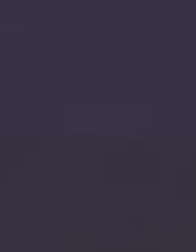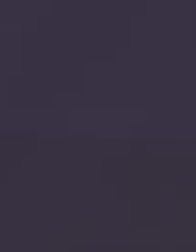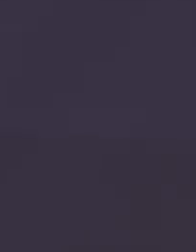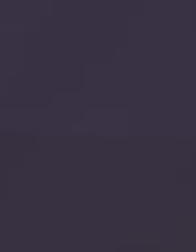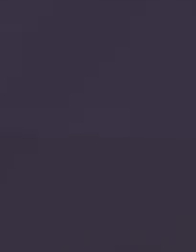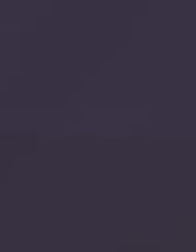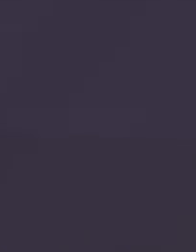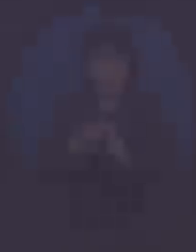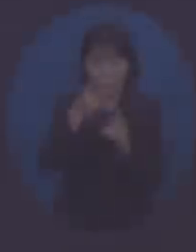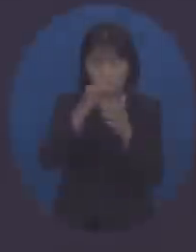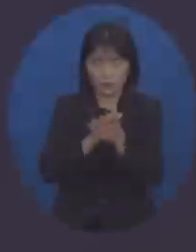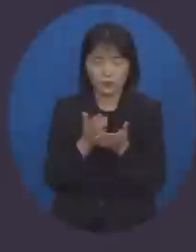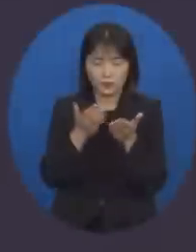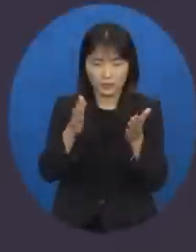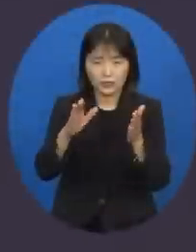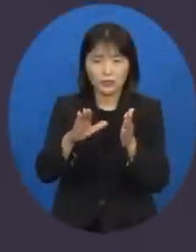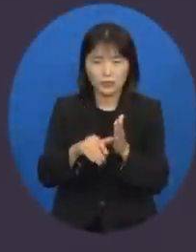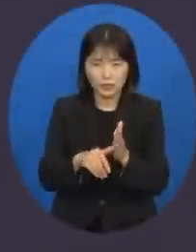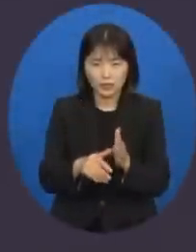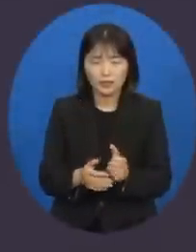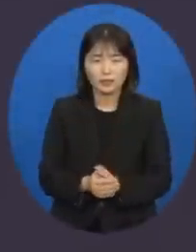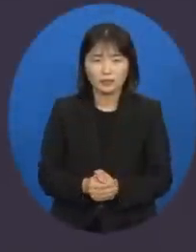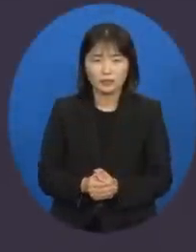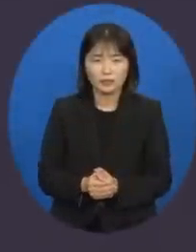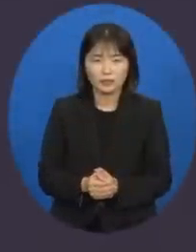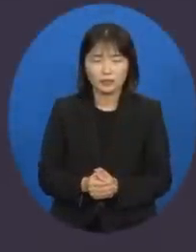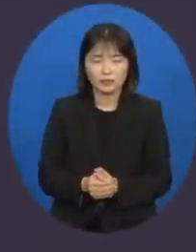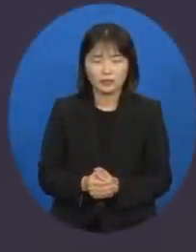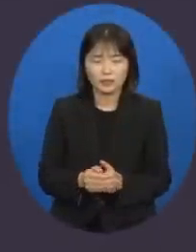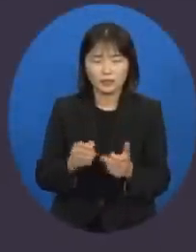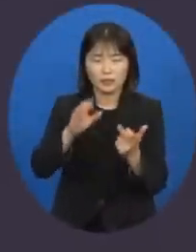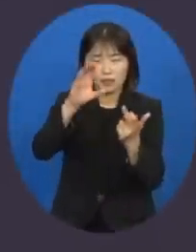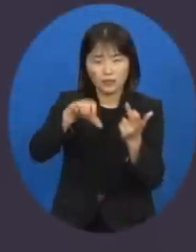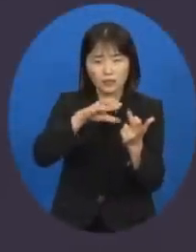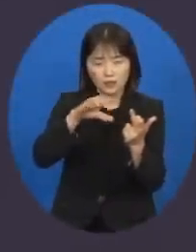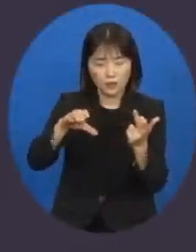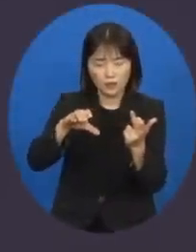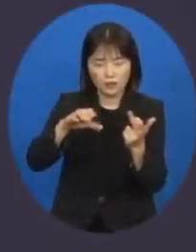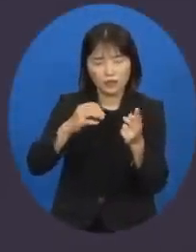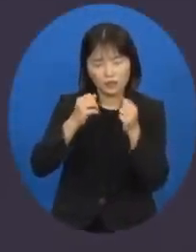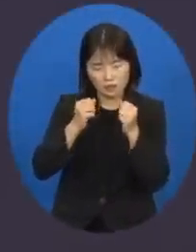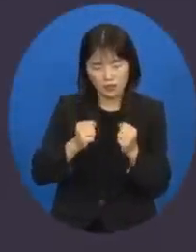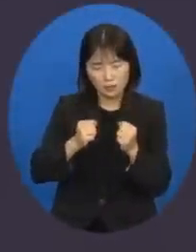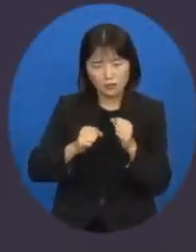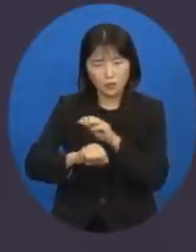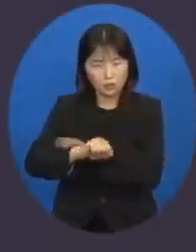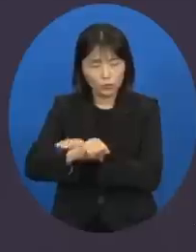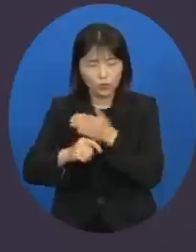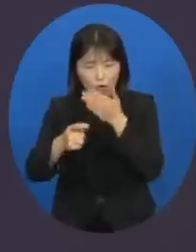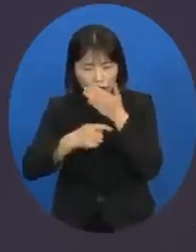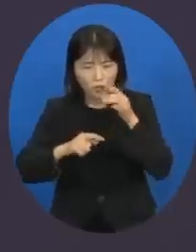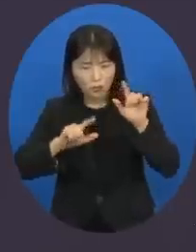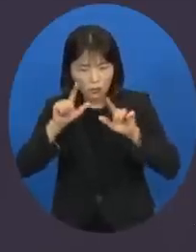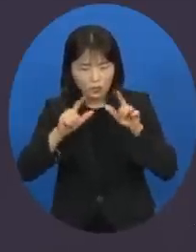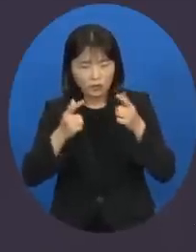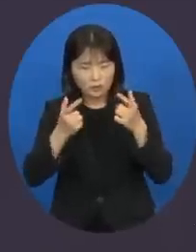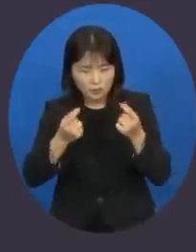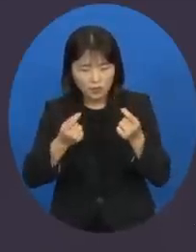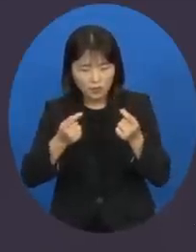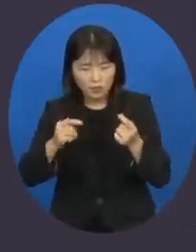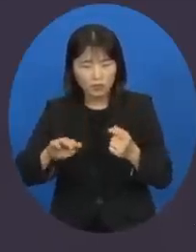주시옵소서. 우리 두 번째로 기도할 때 우린 또한 거기에 있었습니다. 바로 우편 강도의 모습으로 우리는 거기에 있었습니다.